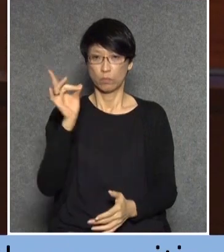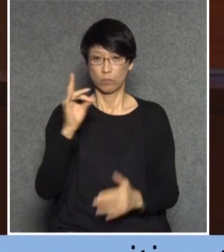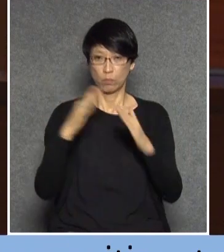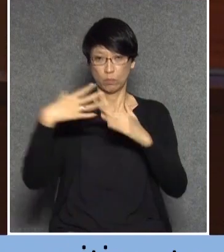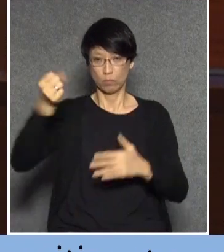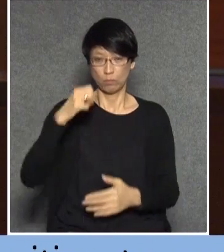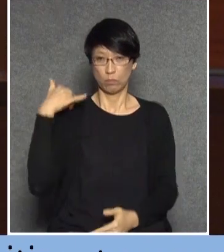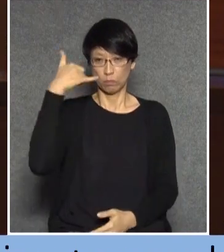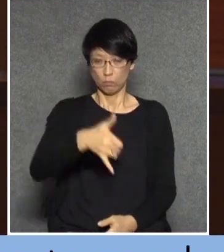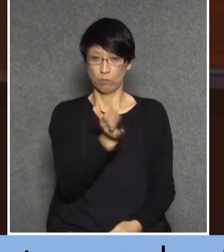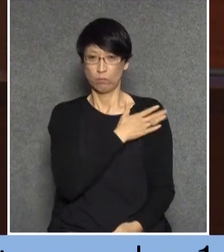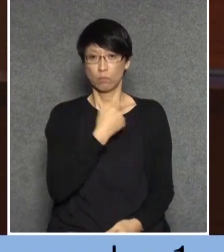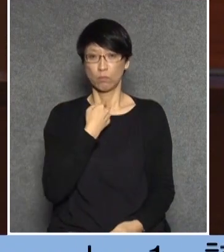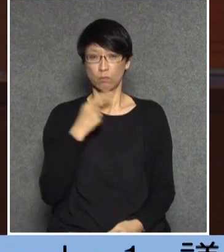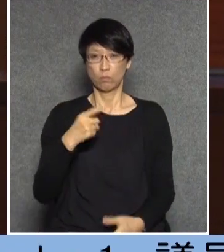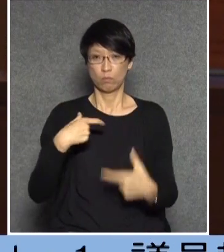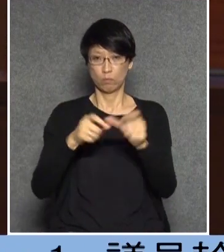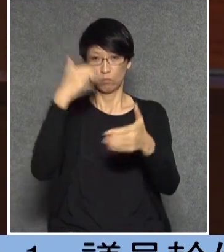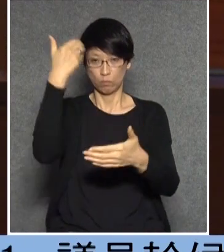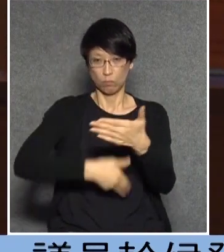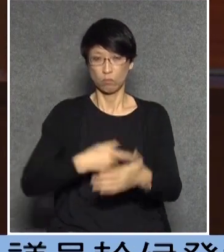噶，扣佢人工有咩问题啊？